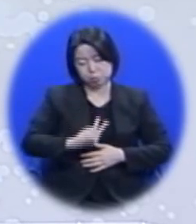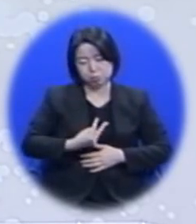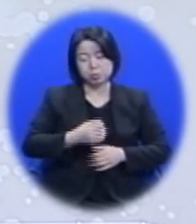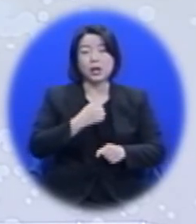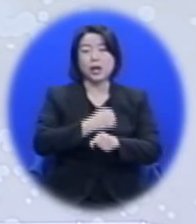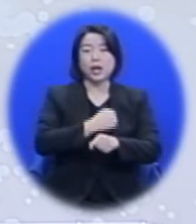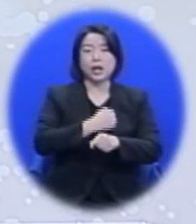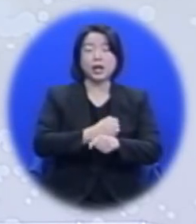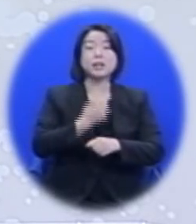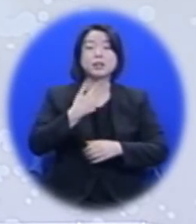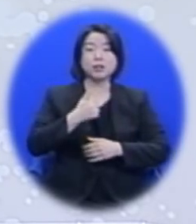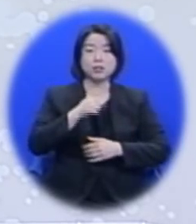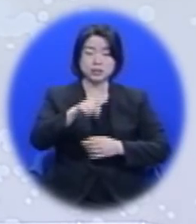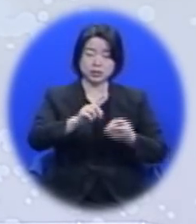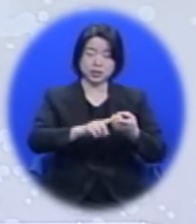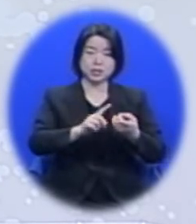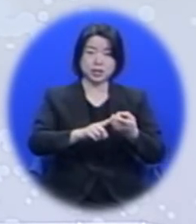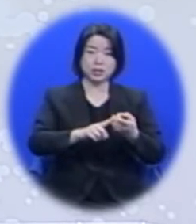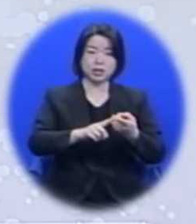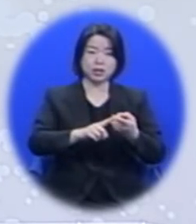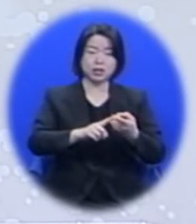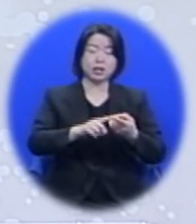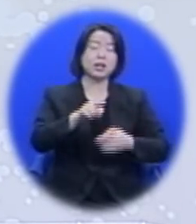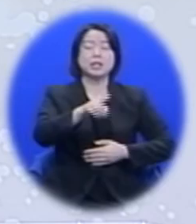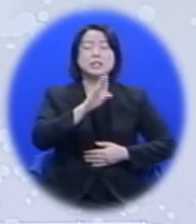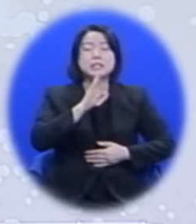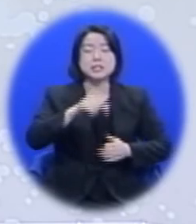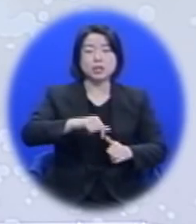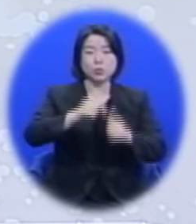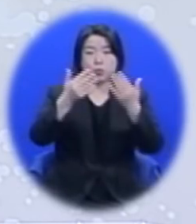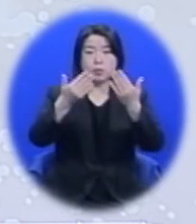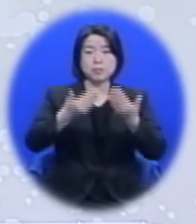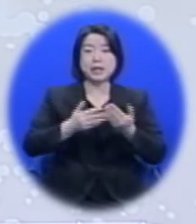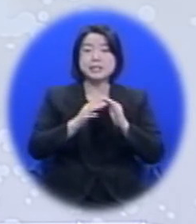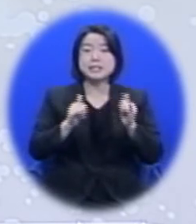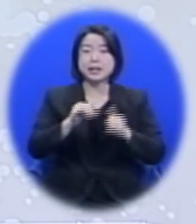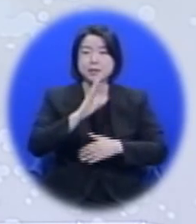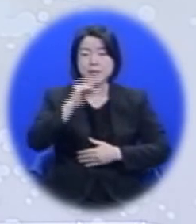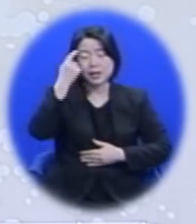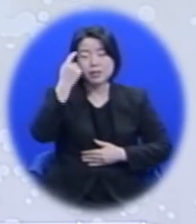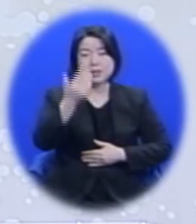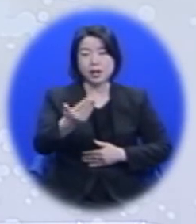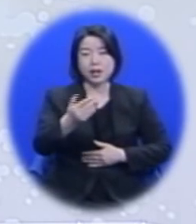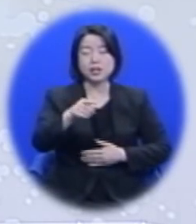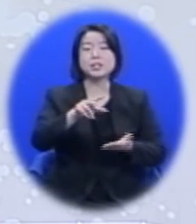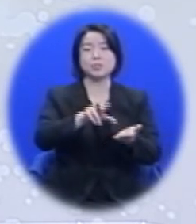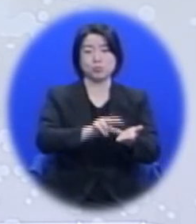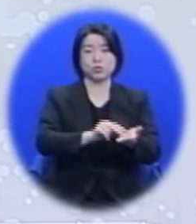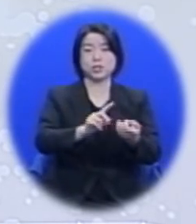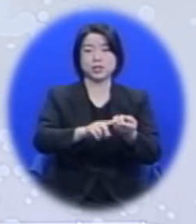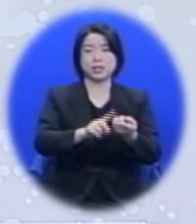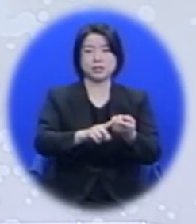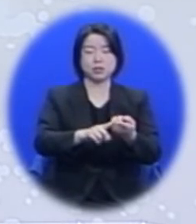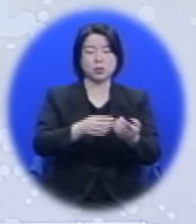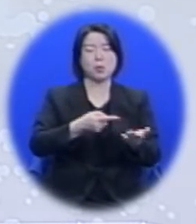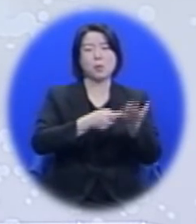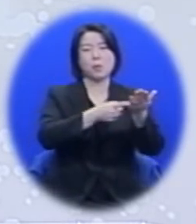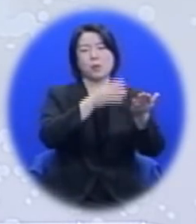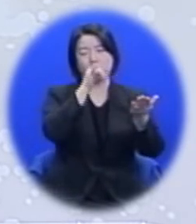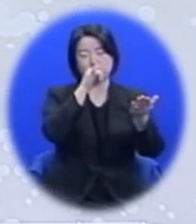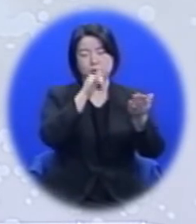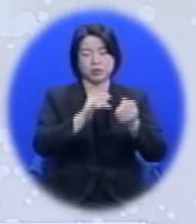자체가 이 사람이 진짜 구원받은 사람 맞나 하는 문제를 제기하는 겁니다.